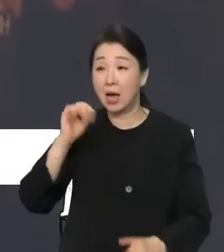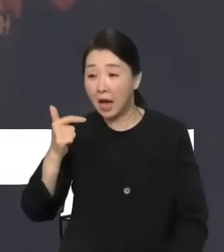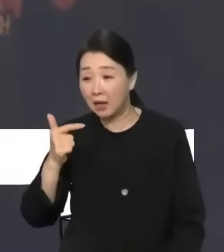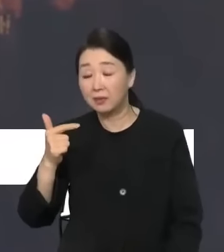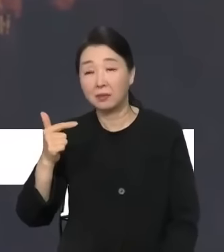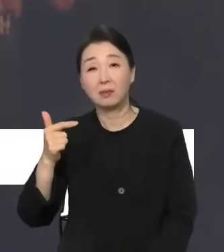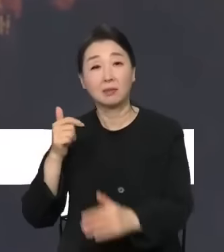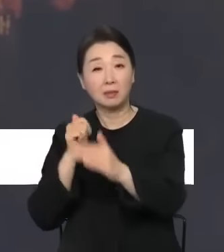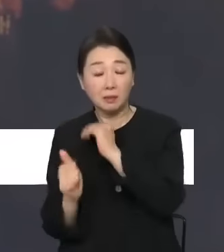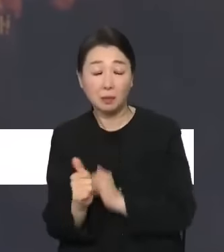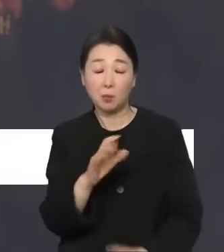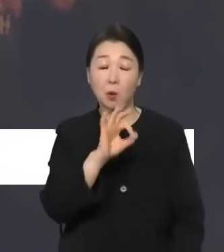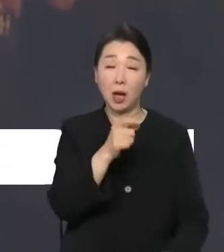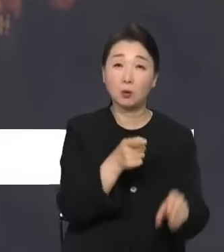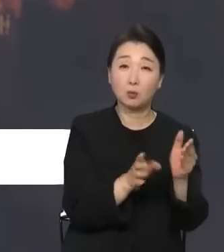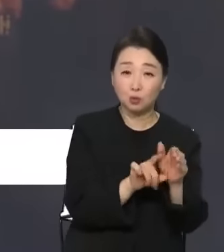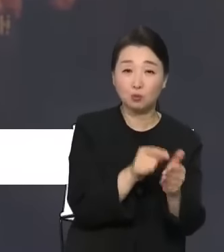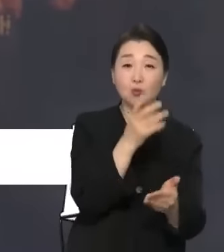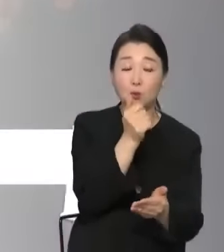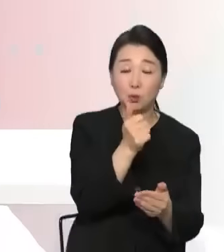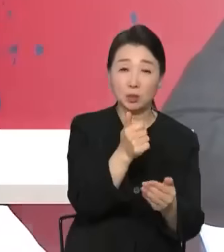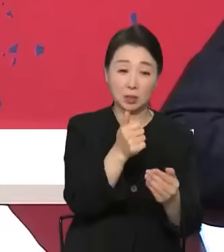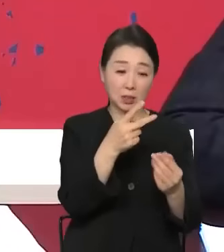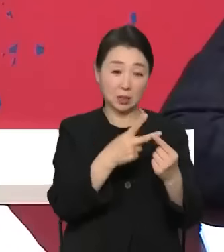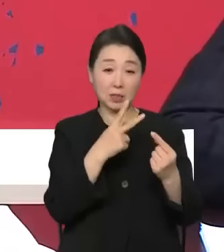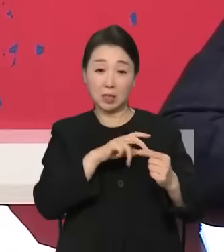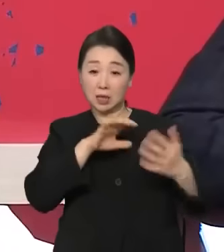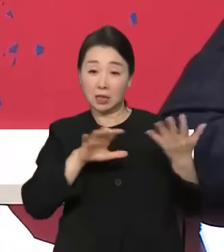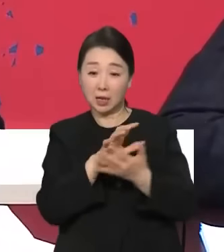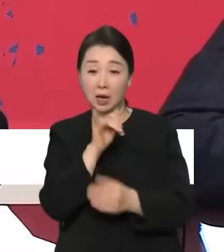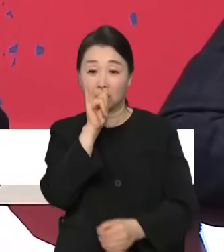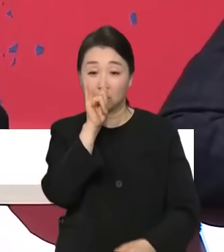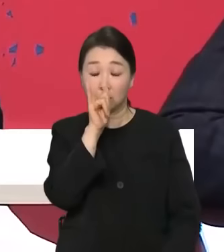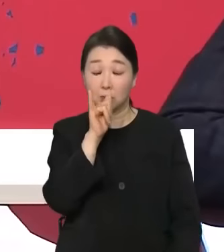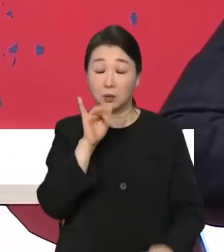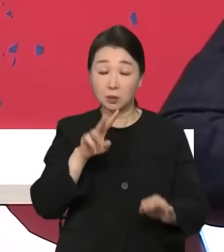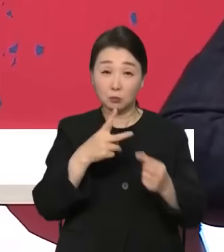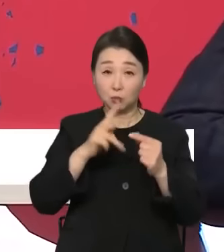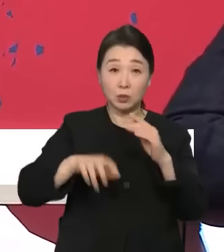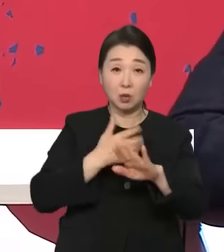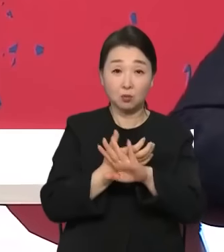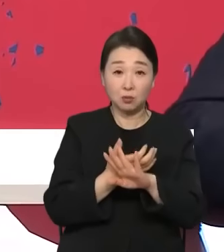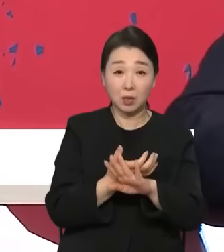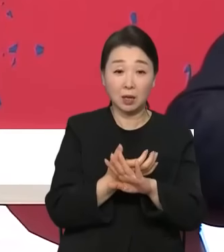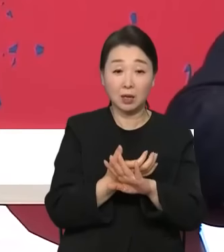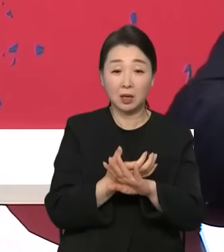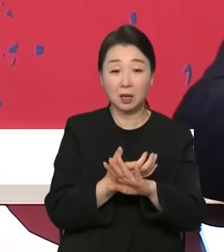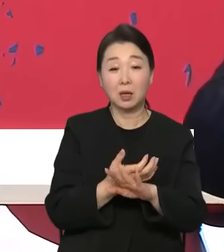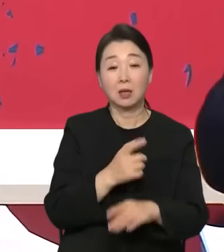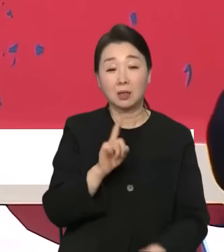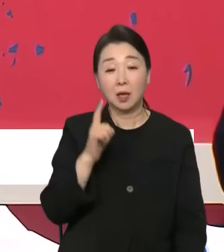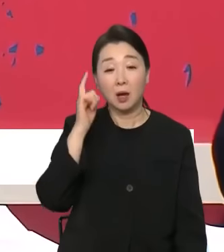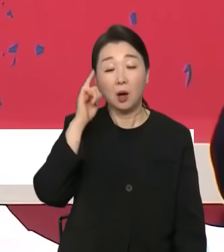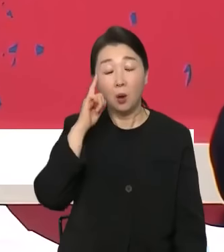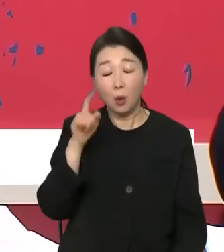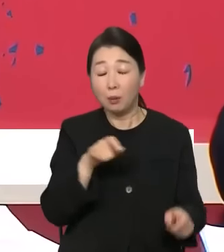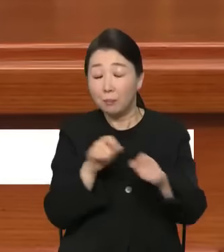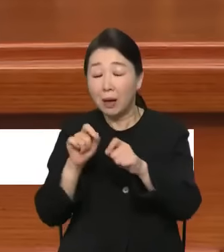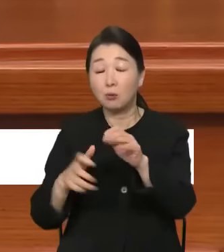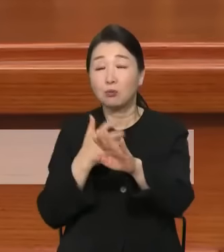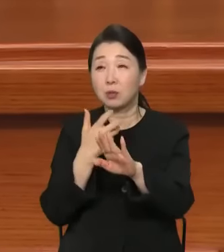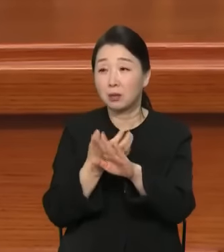합작 2차 내란으로 확산되고 있습니다 지금 제 2의 구테타 연성 구테타 음모가 짙어지고